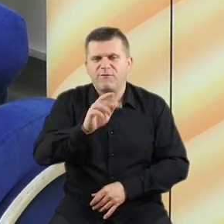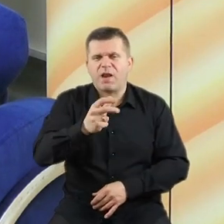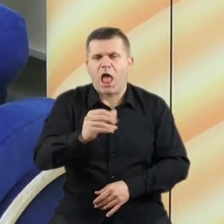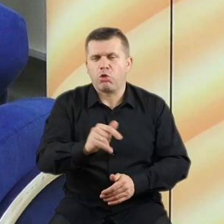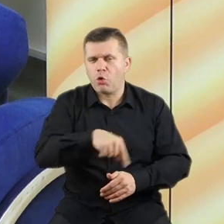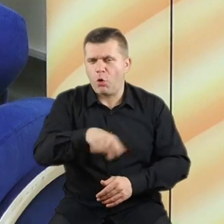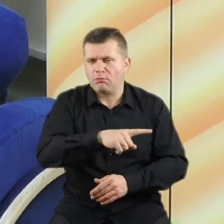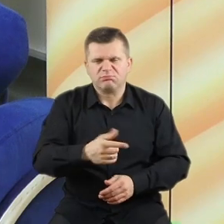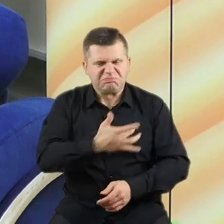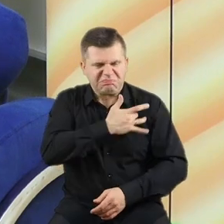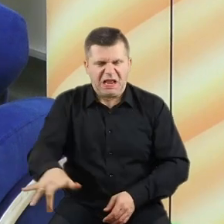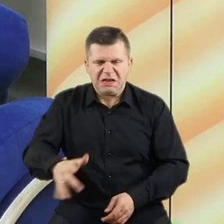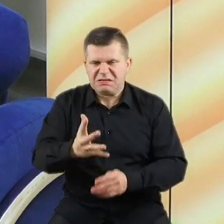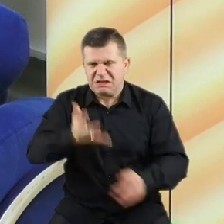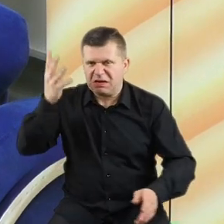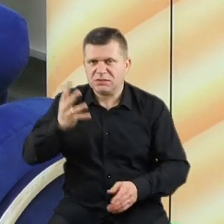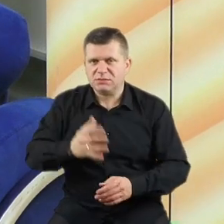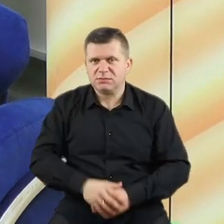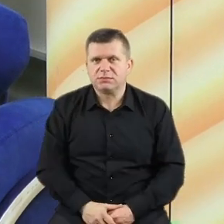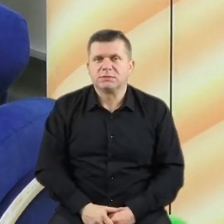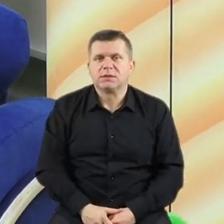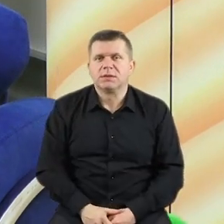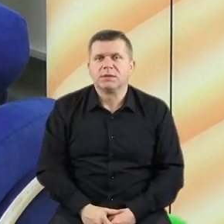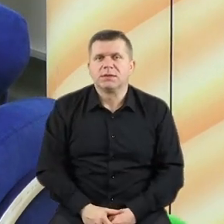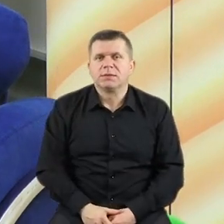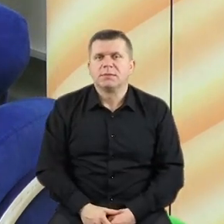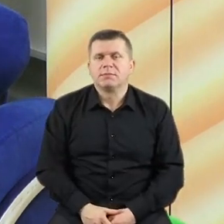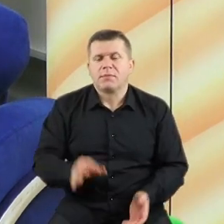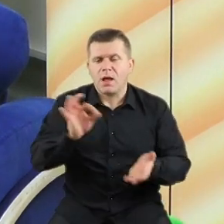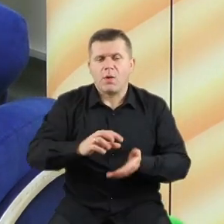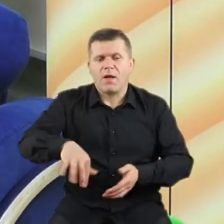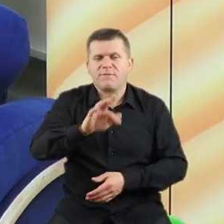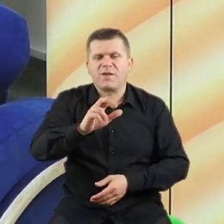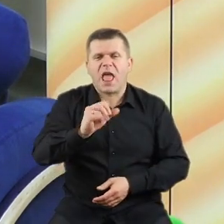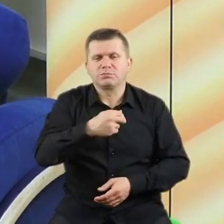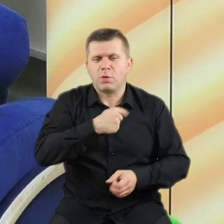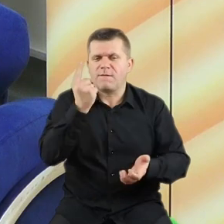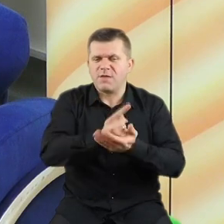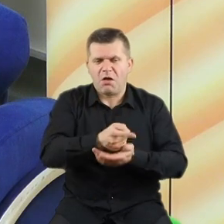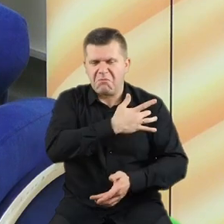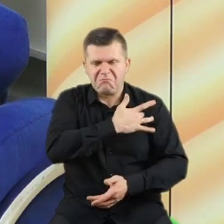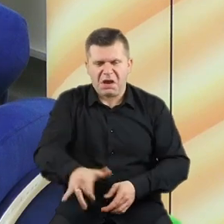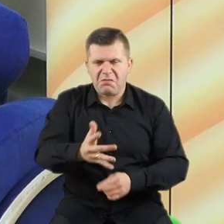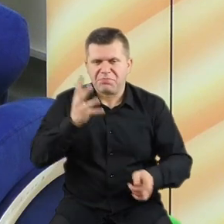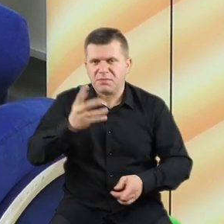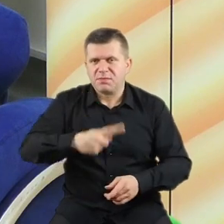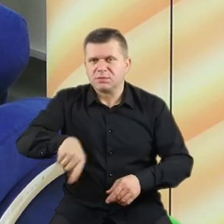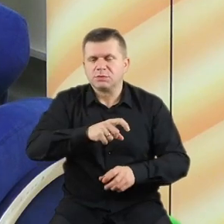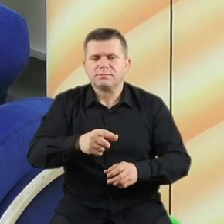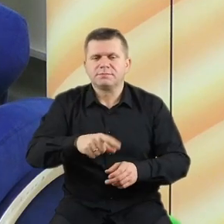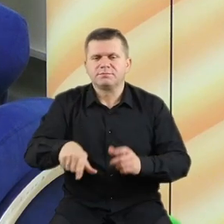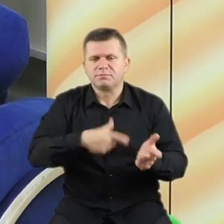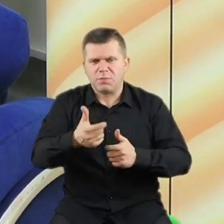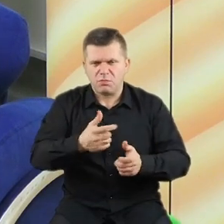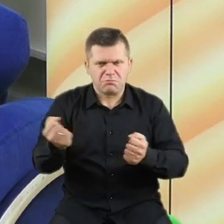były bezwzględne i brutalne. Zresztą wojska republikańskie też były, tylko akurat frankistowskie wygrywały. Więc właściwie ten cały ruch